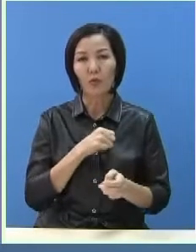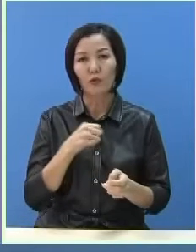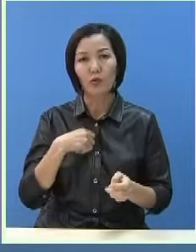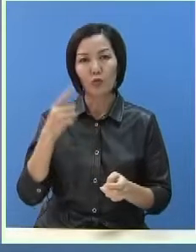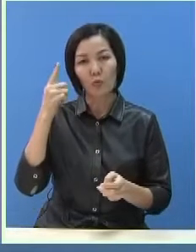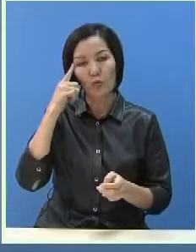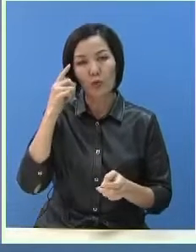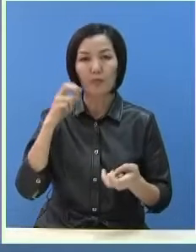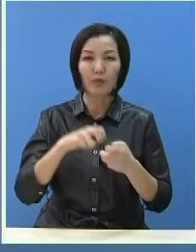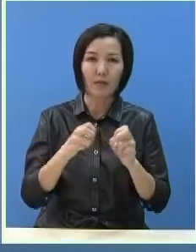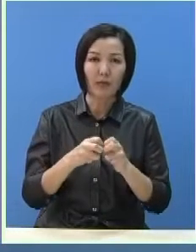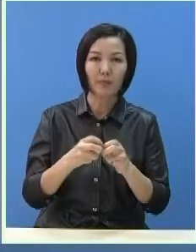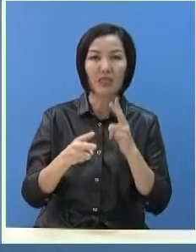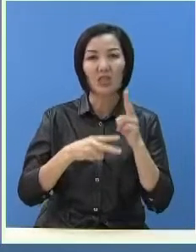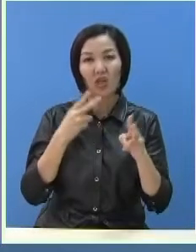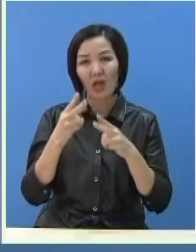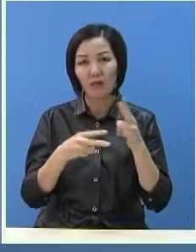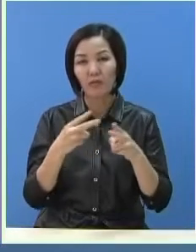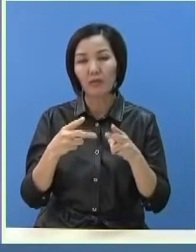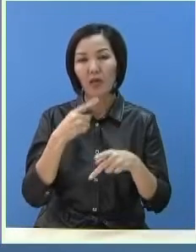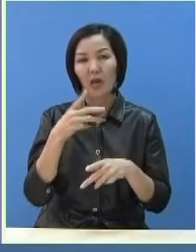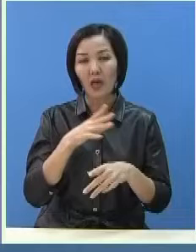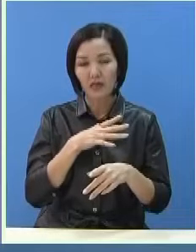білдірді. Қандайда бір